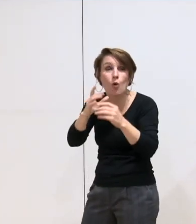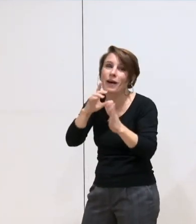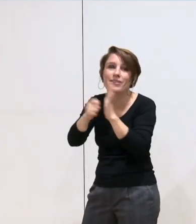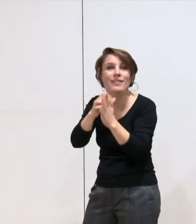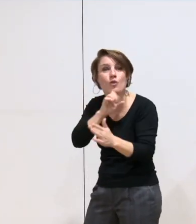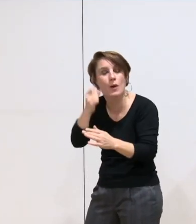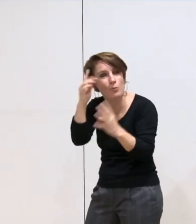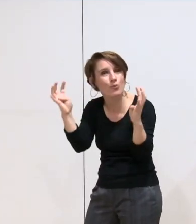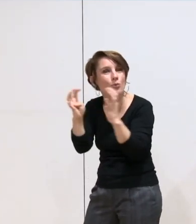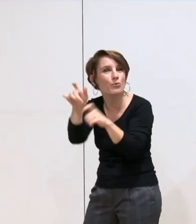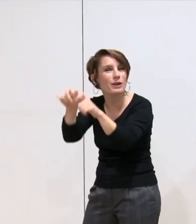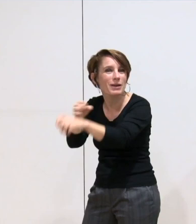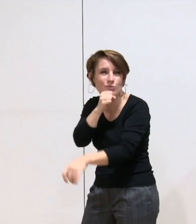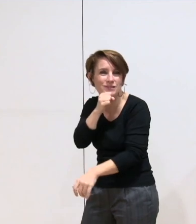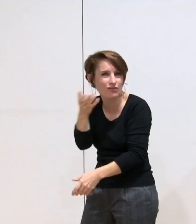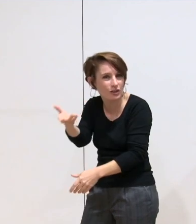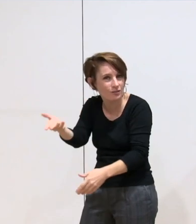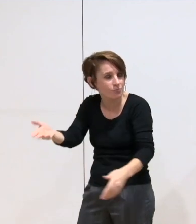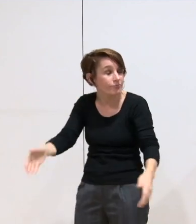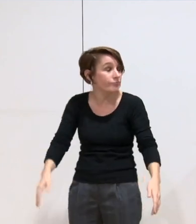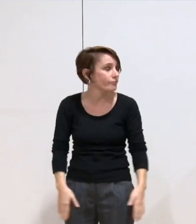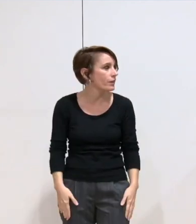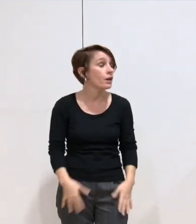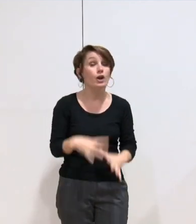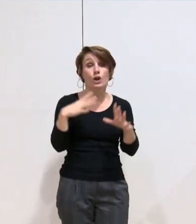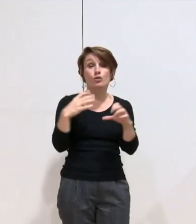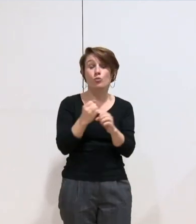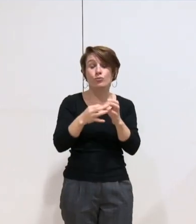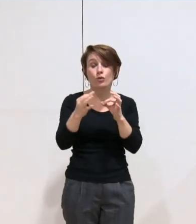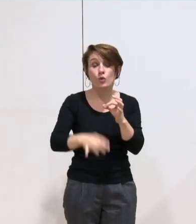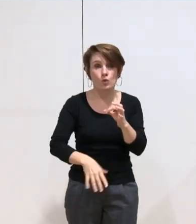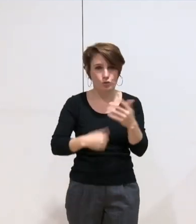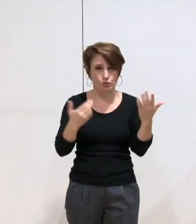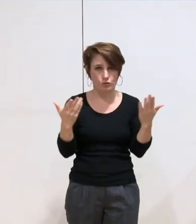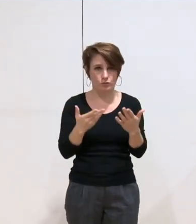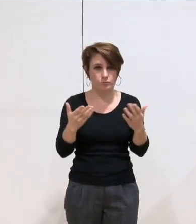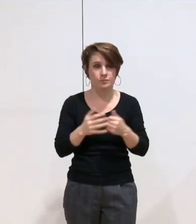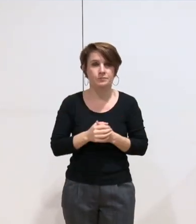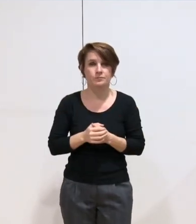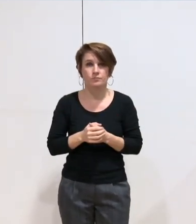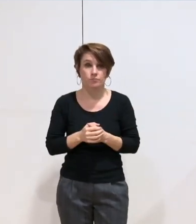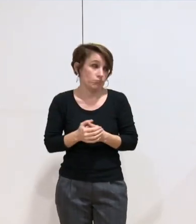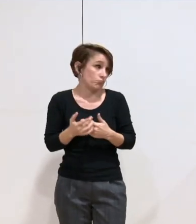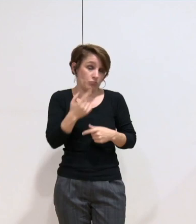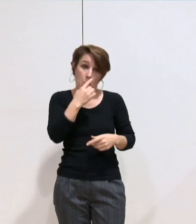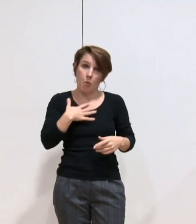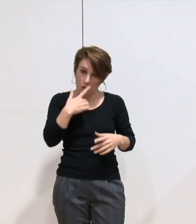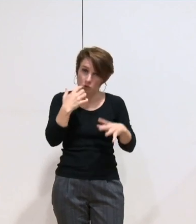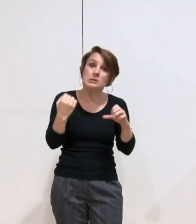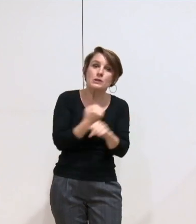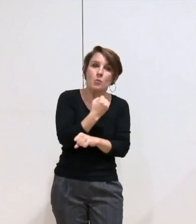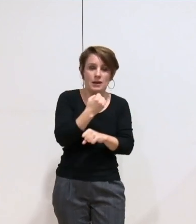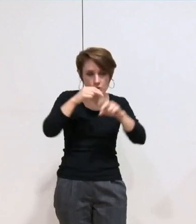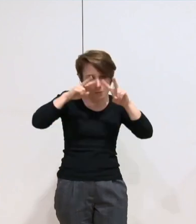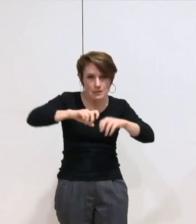Bien, je conclue pour dire que c'est donc une occasion manquée de notre point de vue.